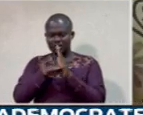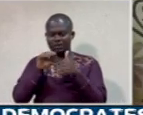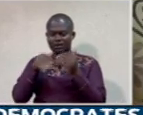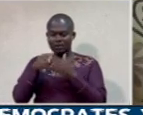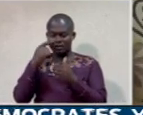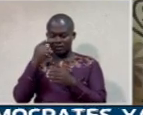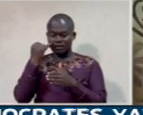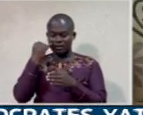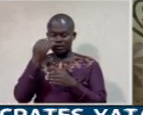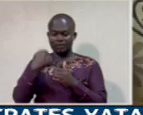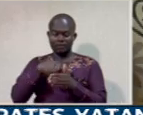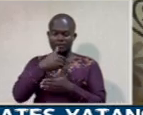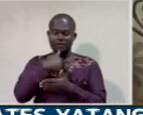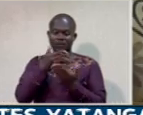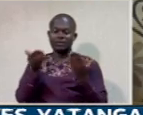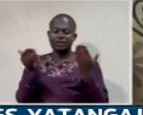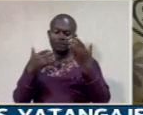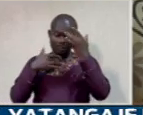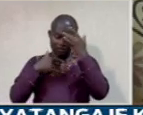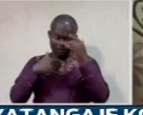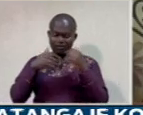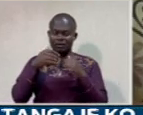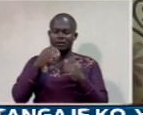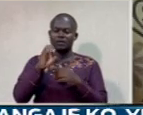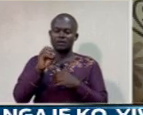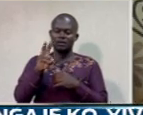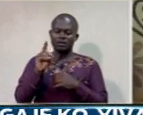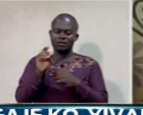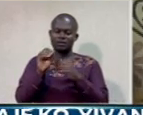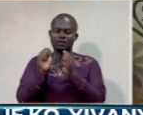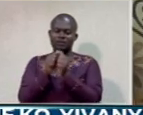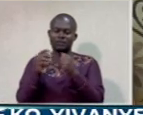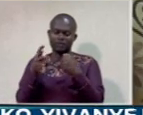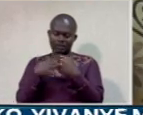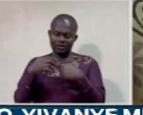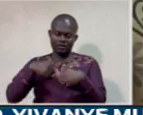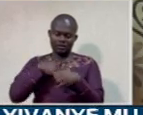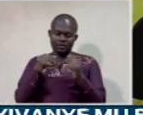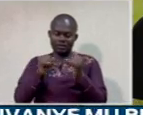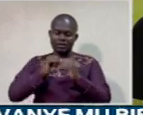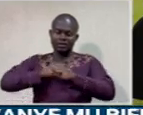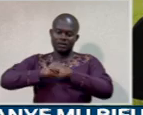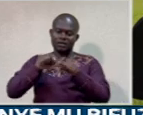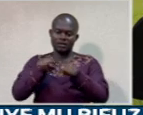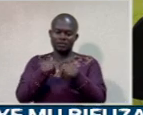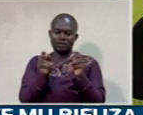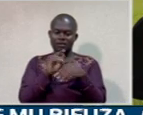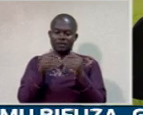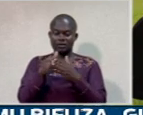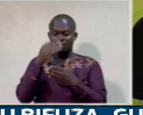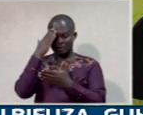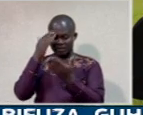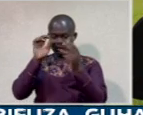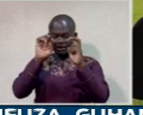kureba yuko dufite iki cyorezo cya COVID-19. Twagerageje kwifatanya nk'uko bisanzwe murabizi